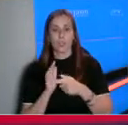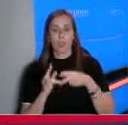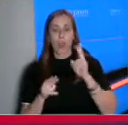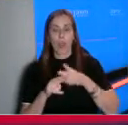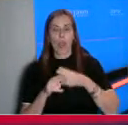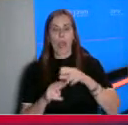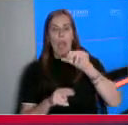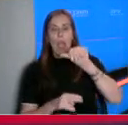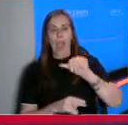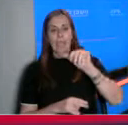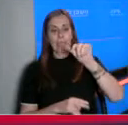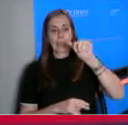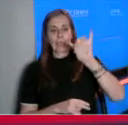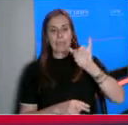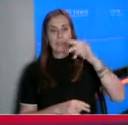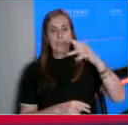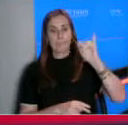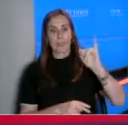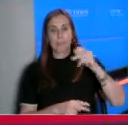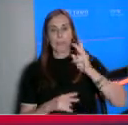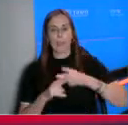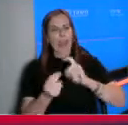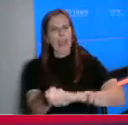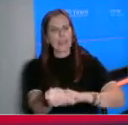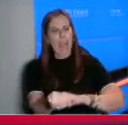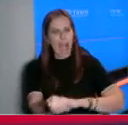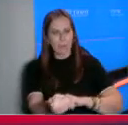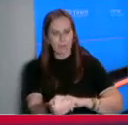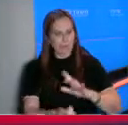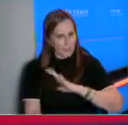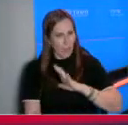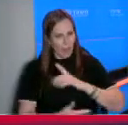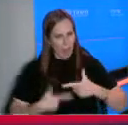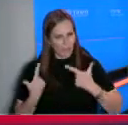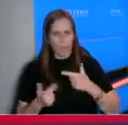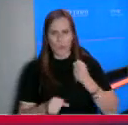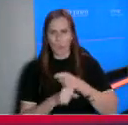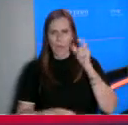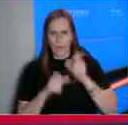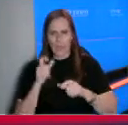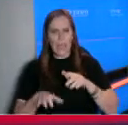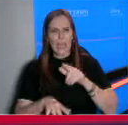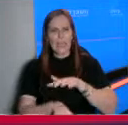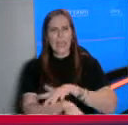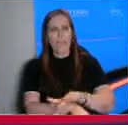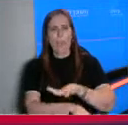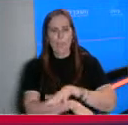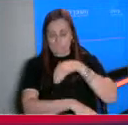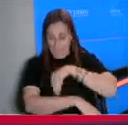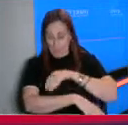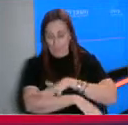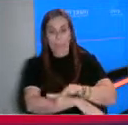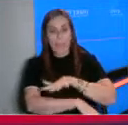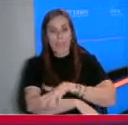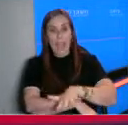ITP. לצורך הדיון, מספיק לנו לדעת שזו מחלת דם, מסכנת חיים, שגורמת לאנשים דימומים קשים פנימיים